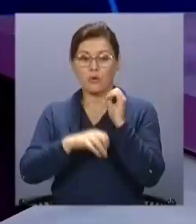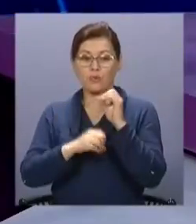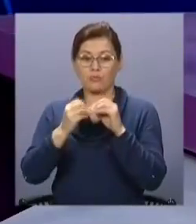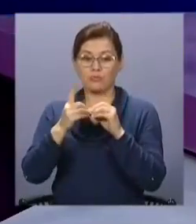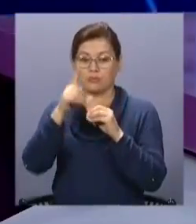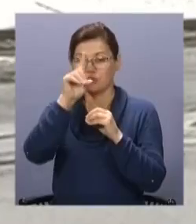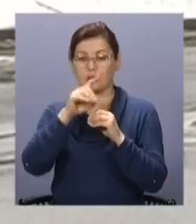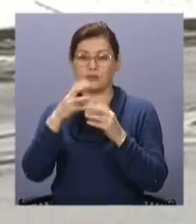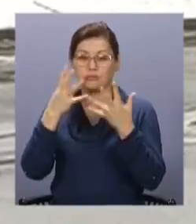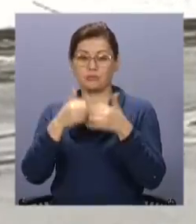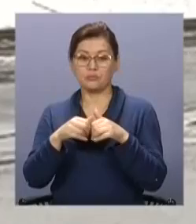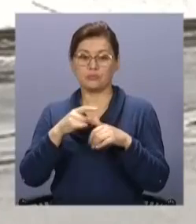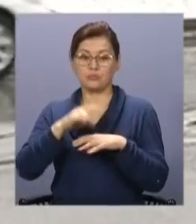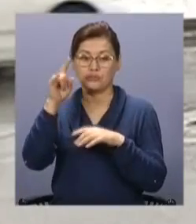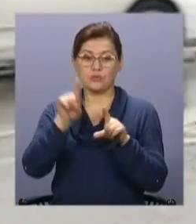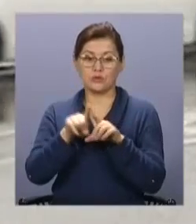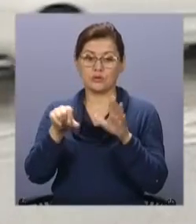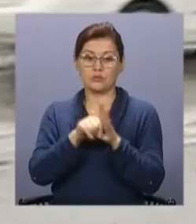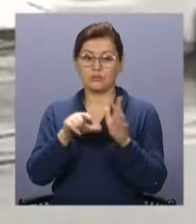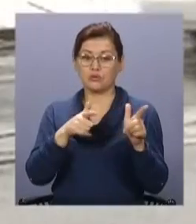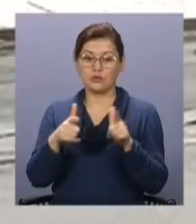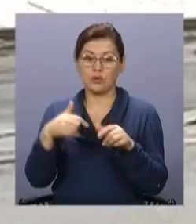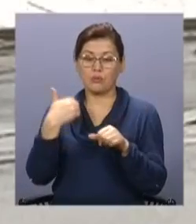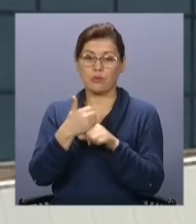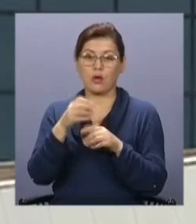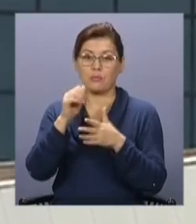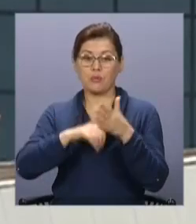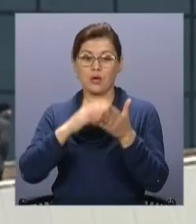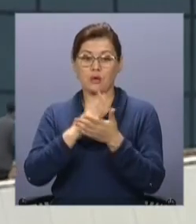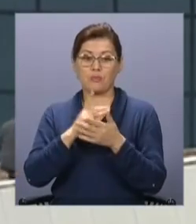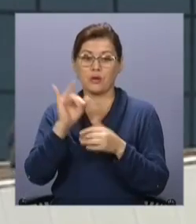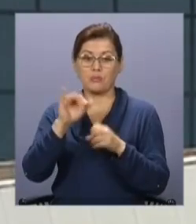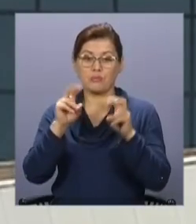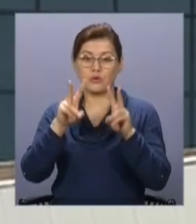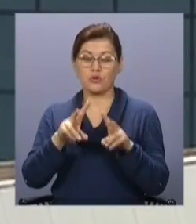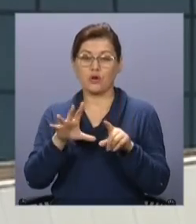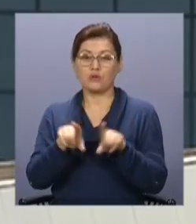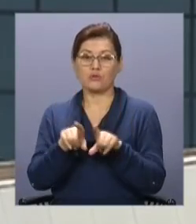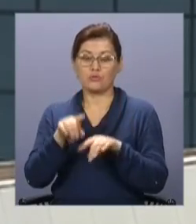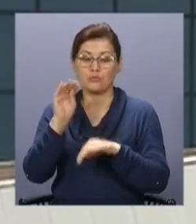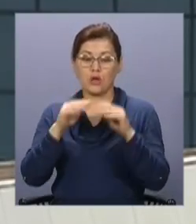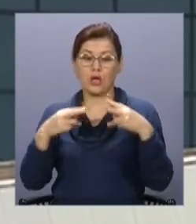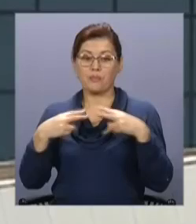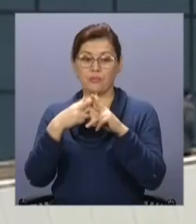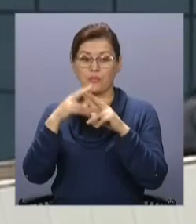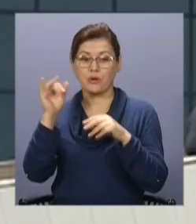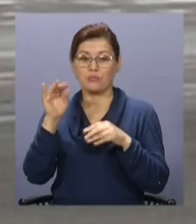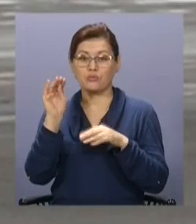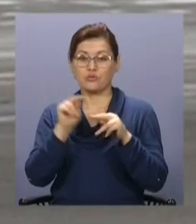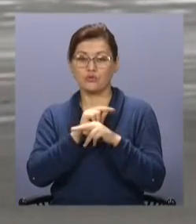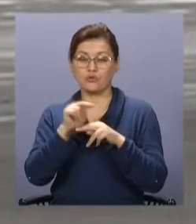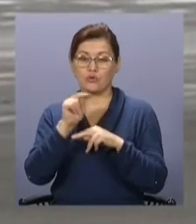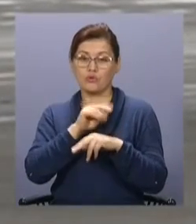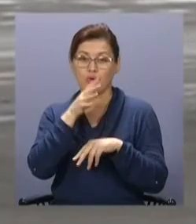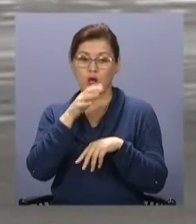жүргізілген статистикада ұшақтарды қысқа дайындау басты себеп болып отыр. Әрі арнайы жолақтармен қажетті техниканы жөндеу біраз уақыт